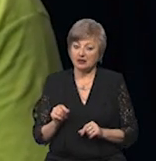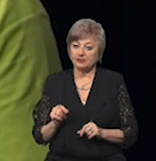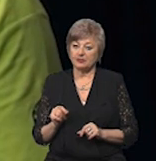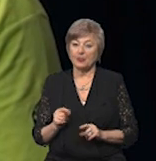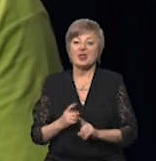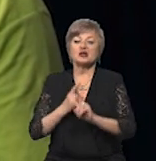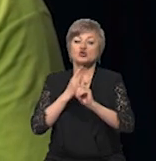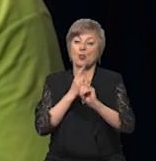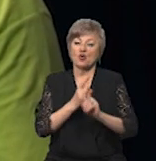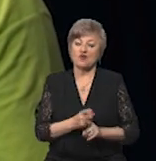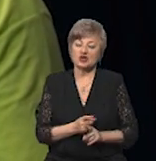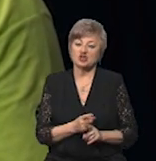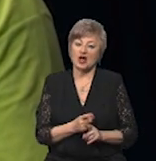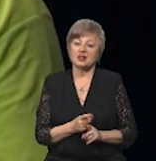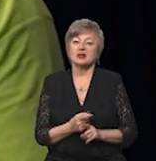супроводжувалась